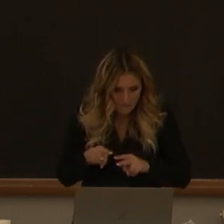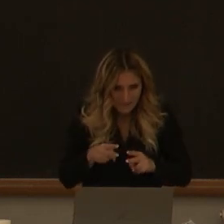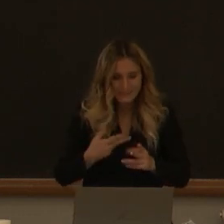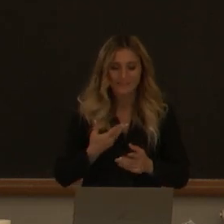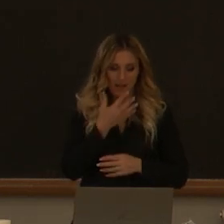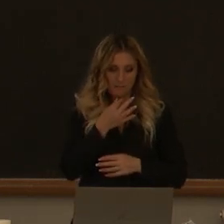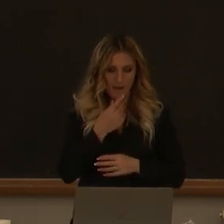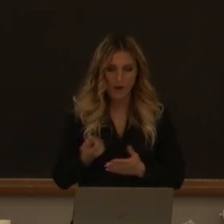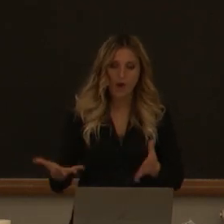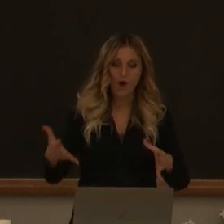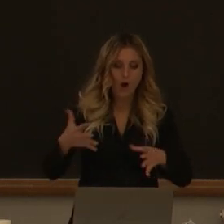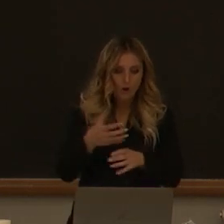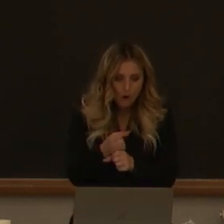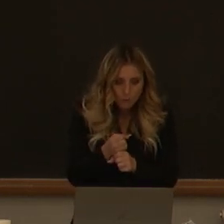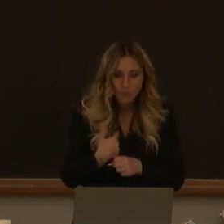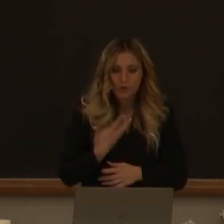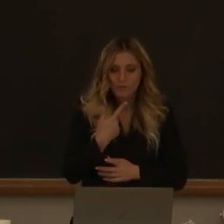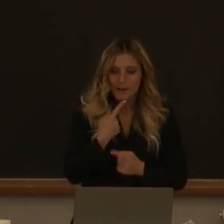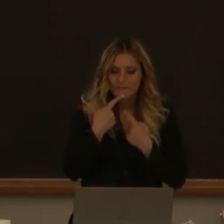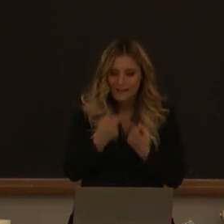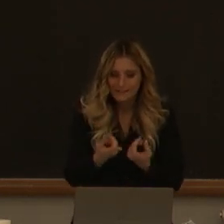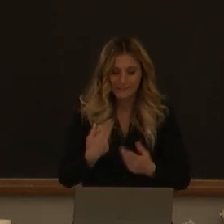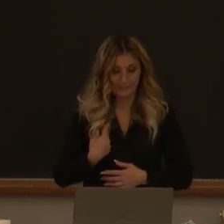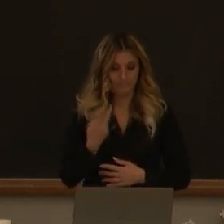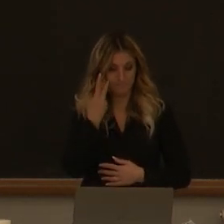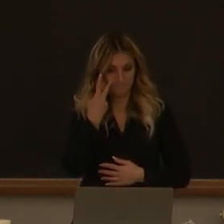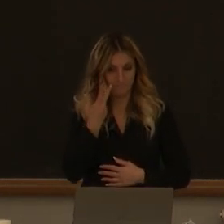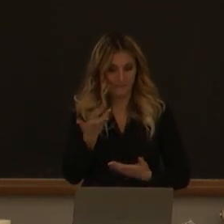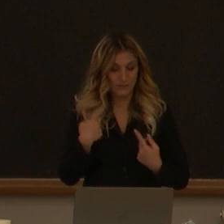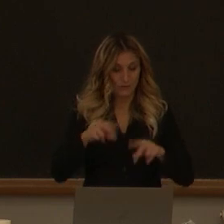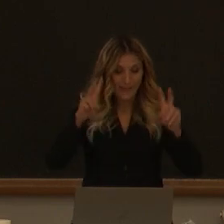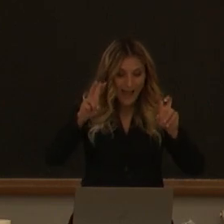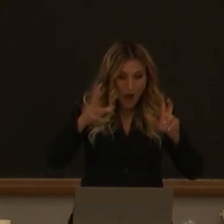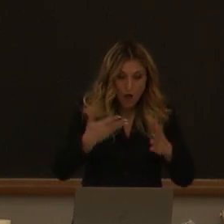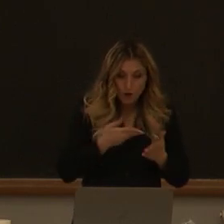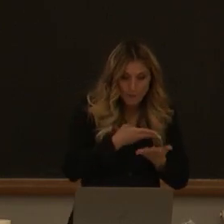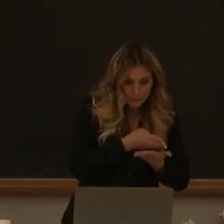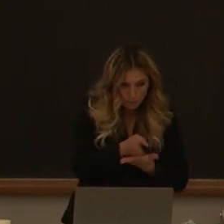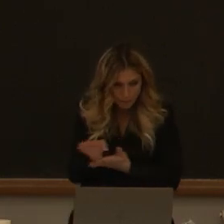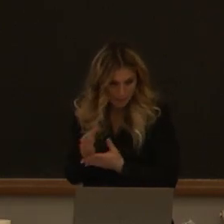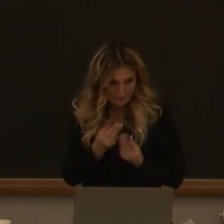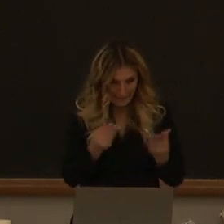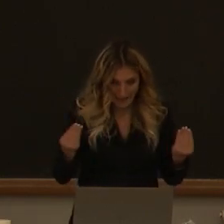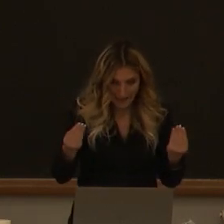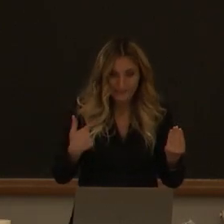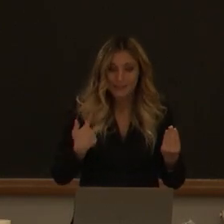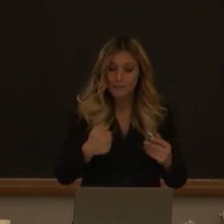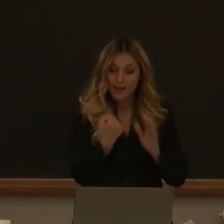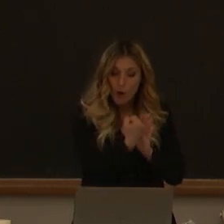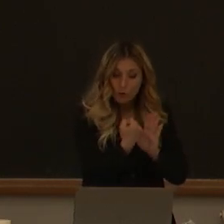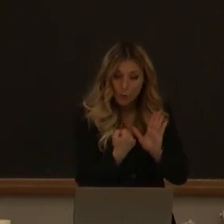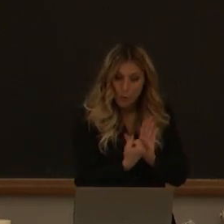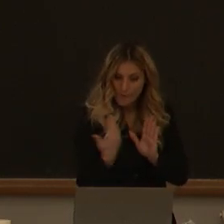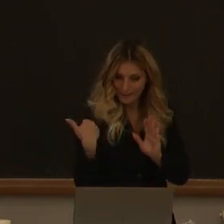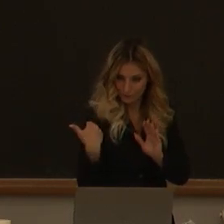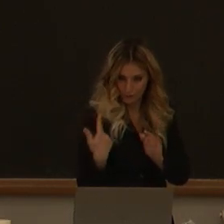Concludo ringraziandovi per l'attenzione dicendo che, vista la rilevanza dei temi trattati nell'Independent Dialogue, il documento che